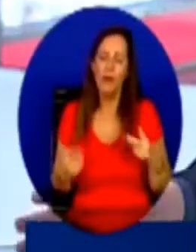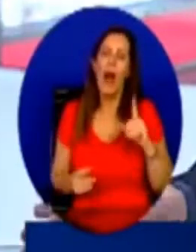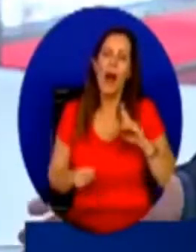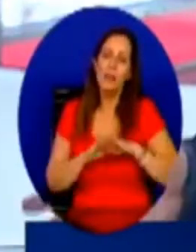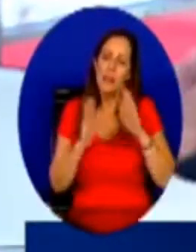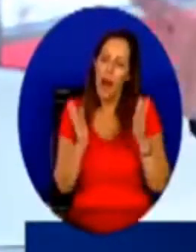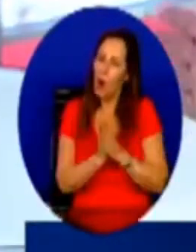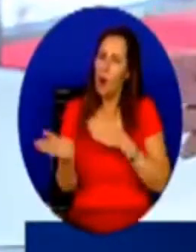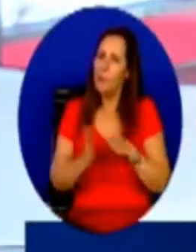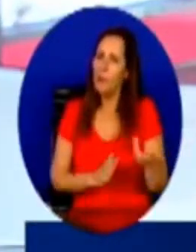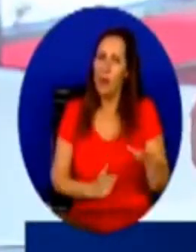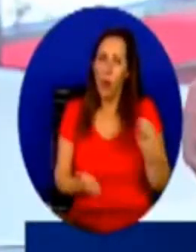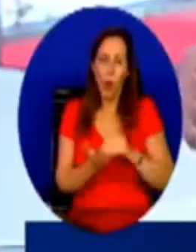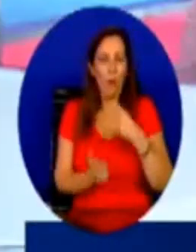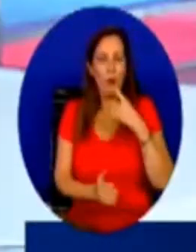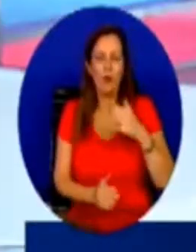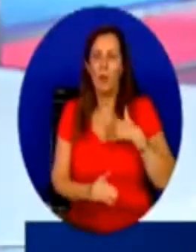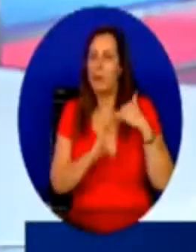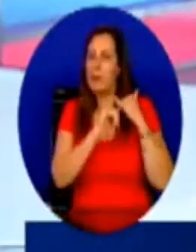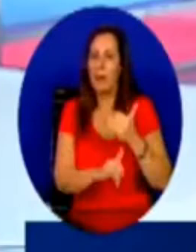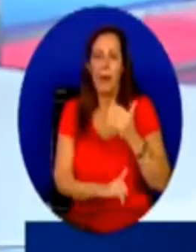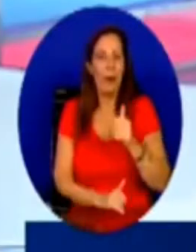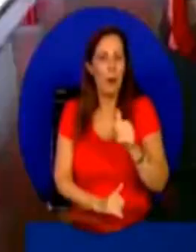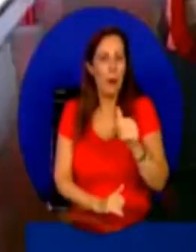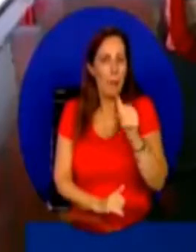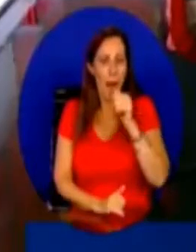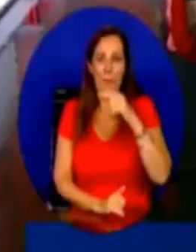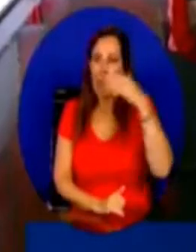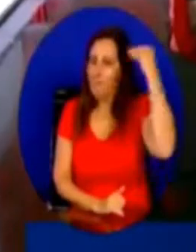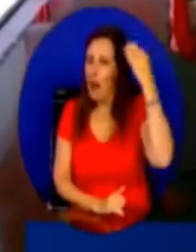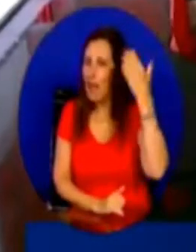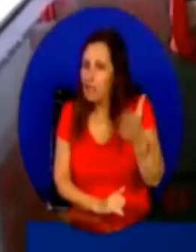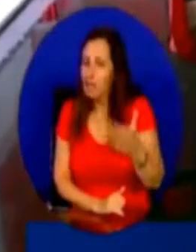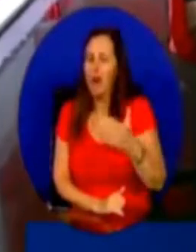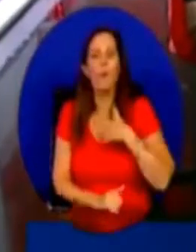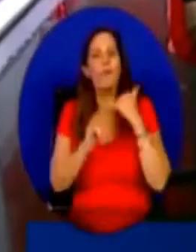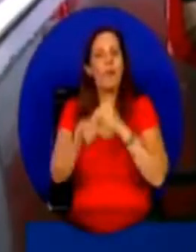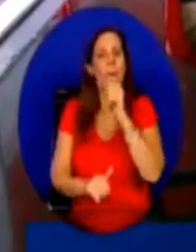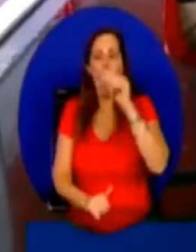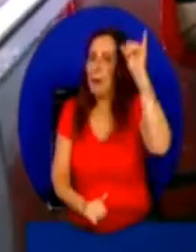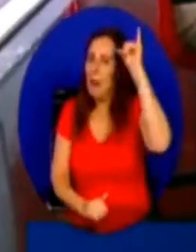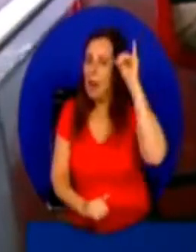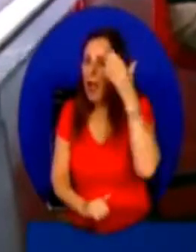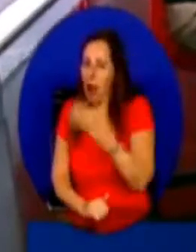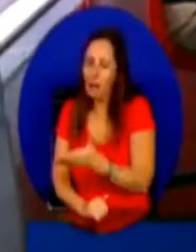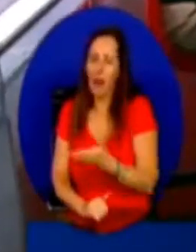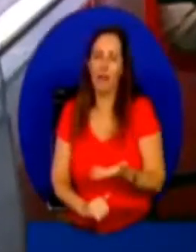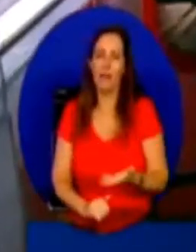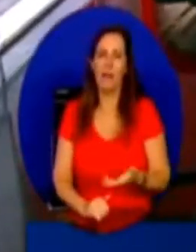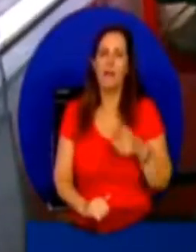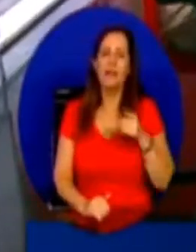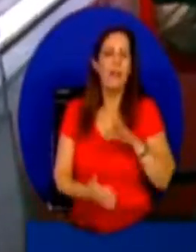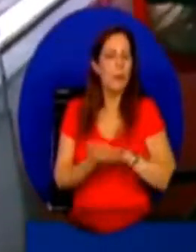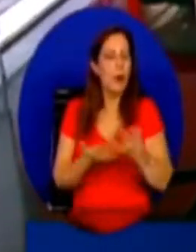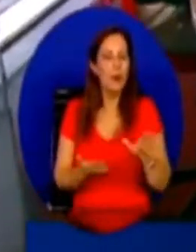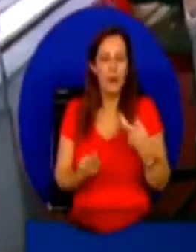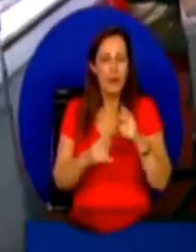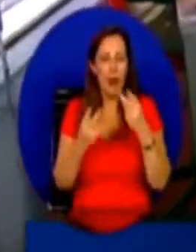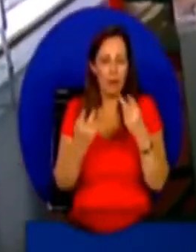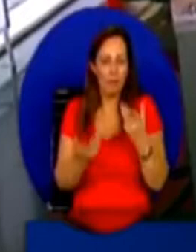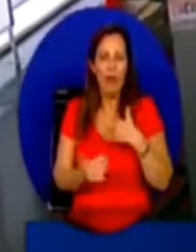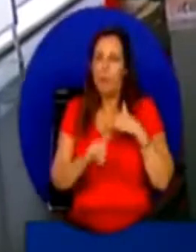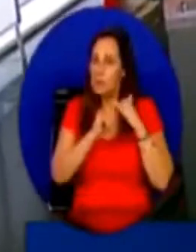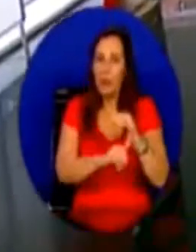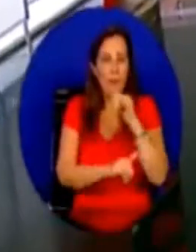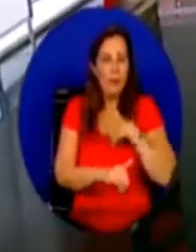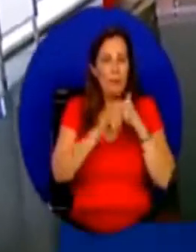הכל מסתדר. אנחנו עוד לא אמרנו שאנחנו מספקים מים לארבעה מיליון פלסטינים, אנחנו מספקים מים לירדן. לגמרי. וזה פשוט לא יתואר. אנחנו היום מספקים,